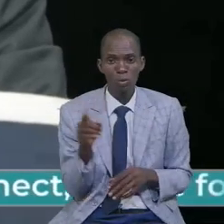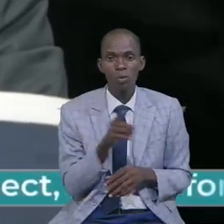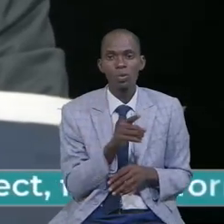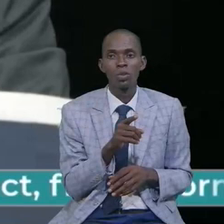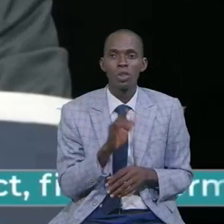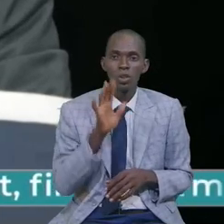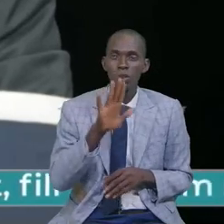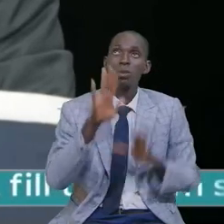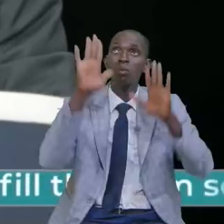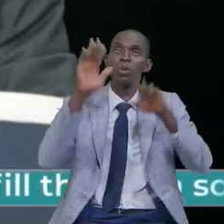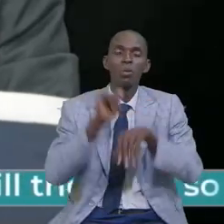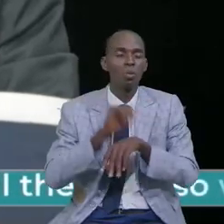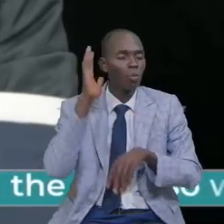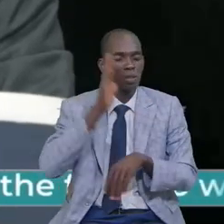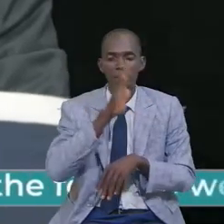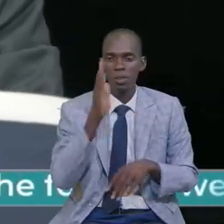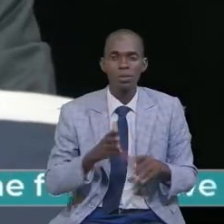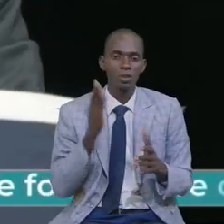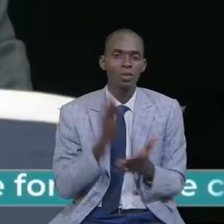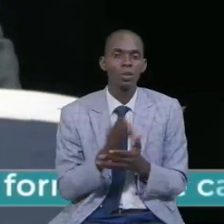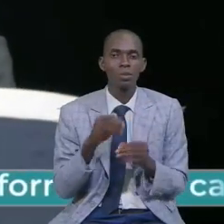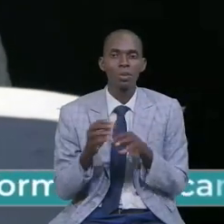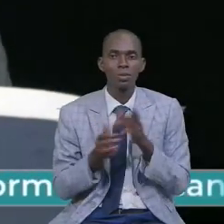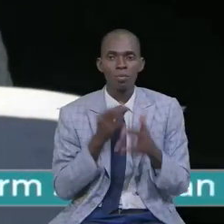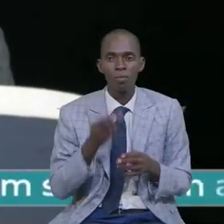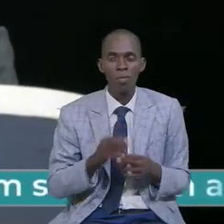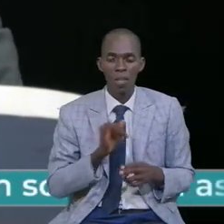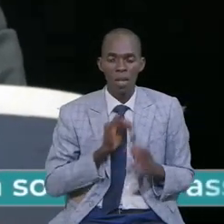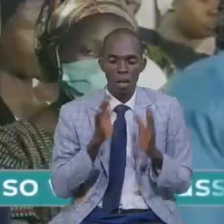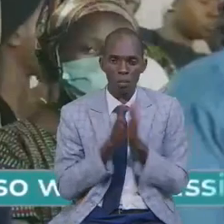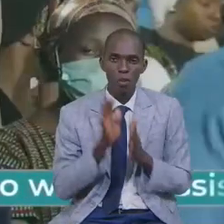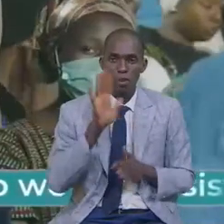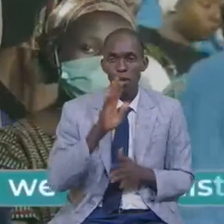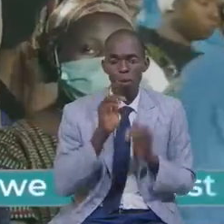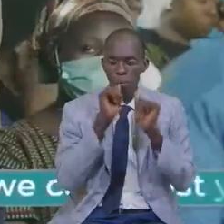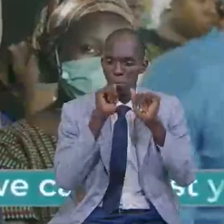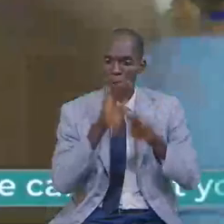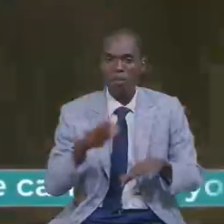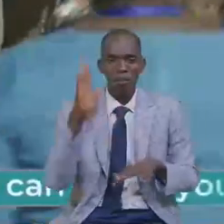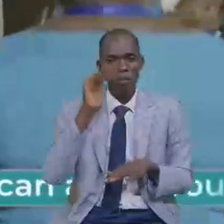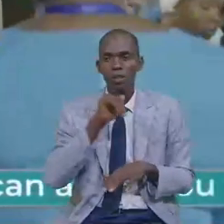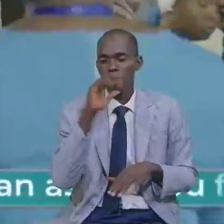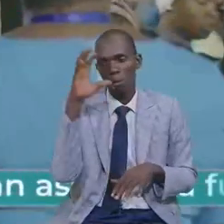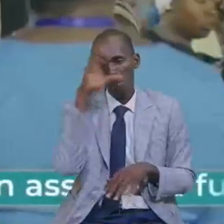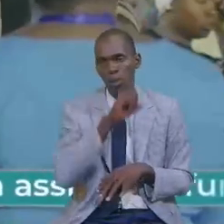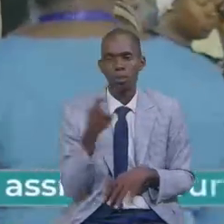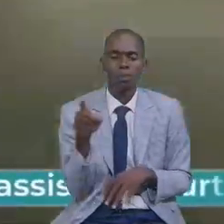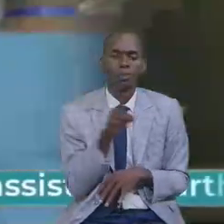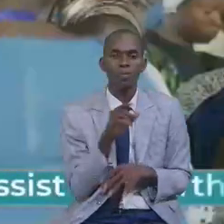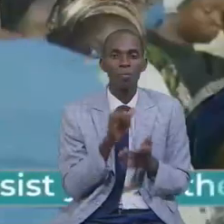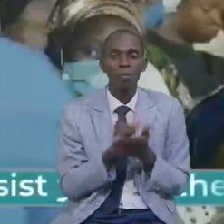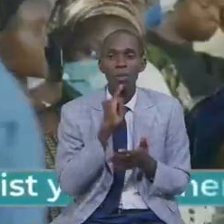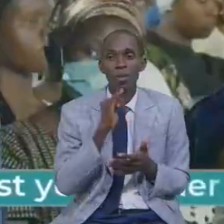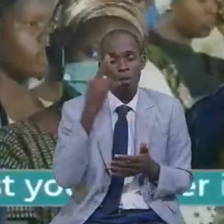Vos miracles ne cesseront jamais. Je prie que vos bénédictions ne vous ratent pas. Voilà pourquoi il faut